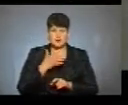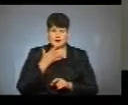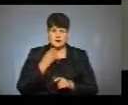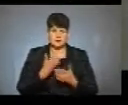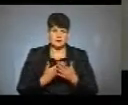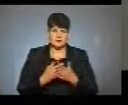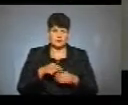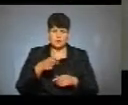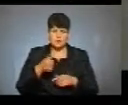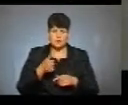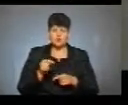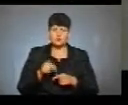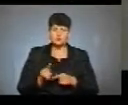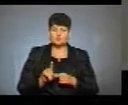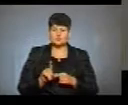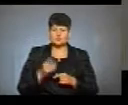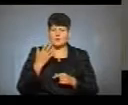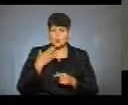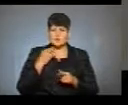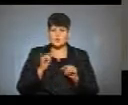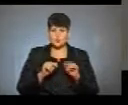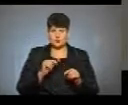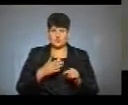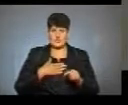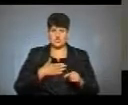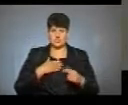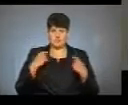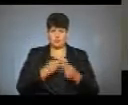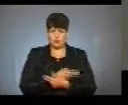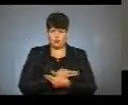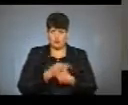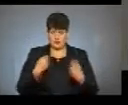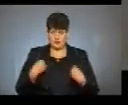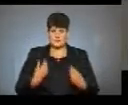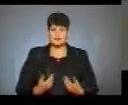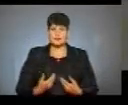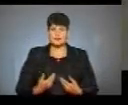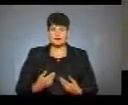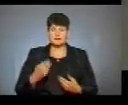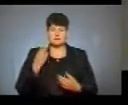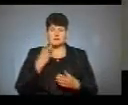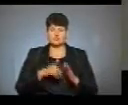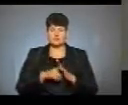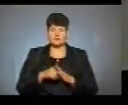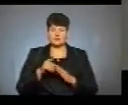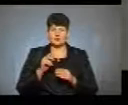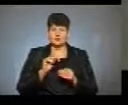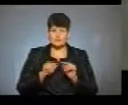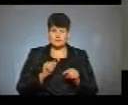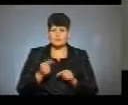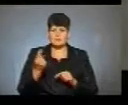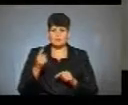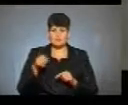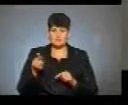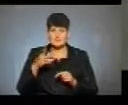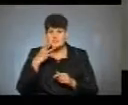цього року, тому що коли друкувалися наші футболки, ми, як завжди, починаємо друкувати з першого номера. І тут нам забули